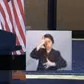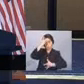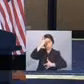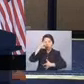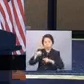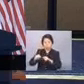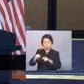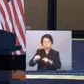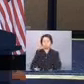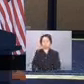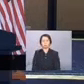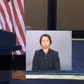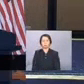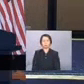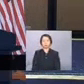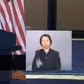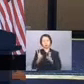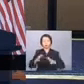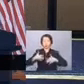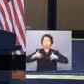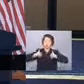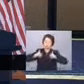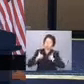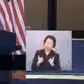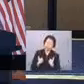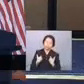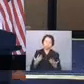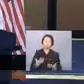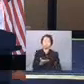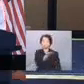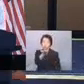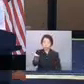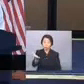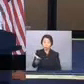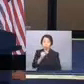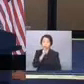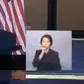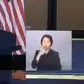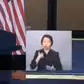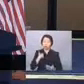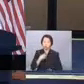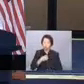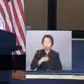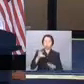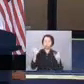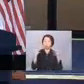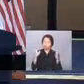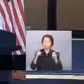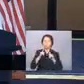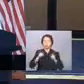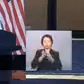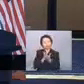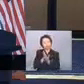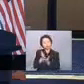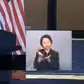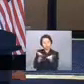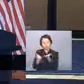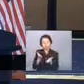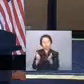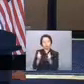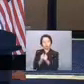lain. Walaupun letih, anda tidak mengeluh, tetapi terus berkhidmat dengan